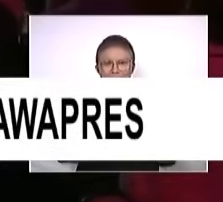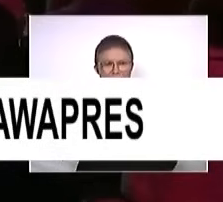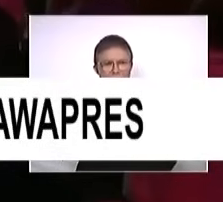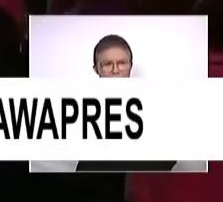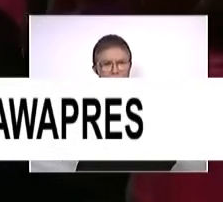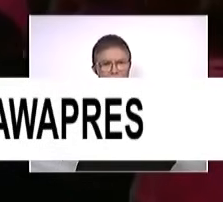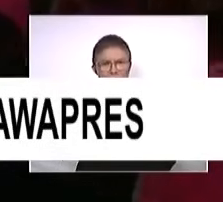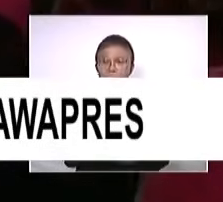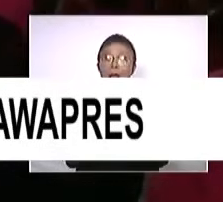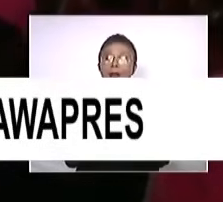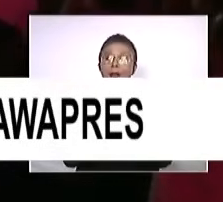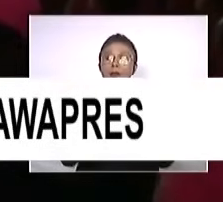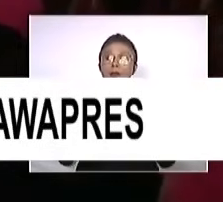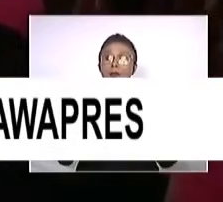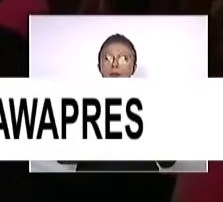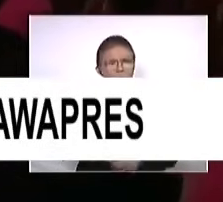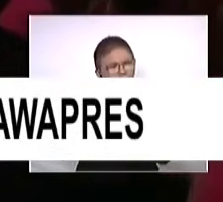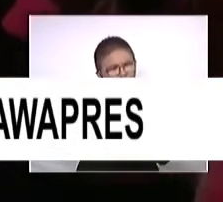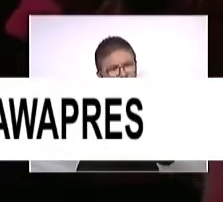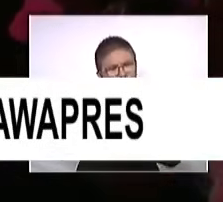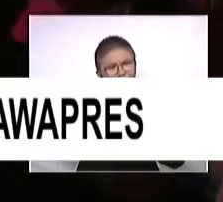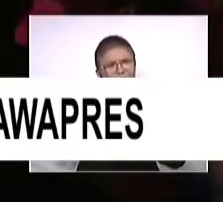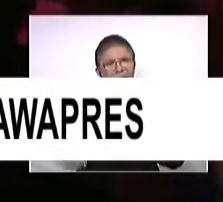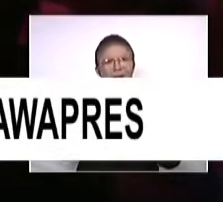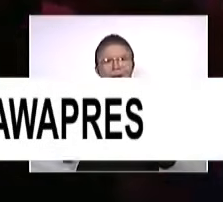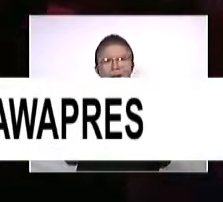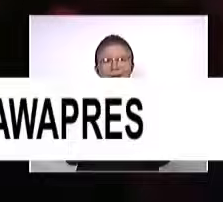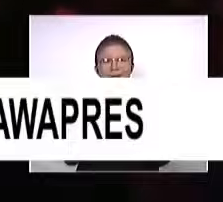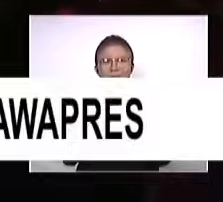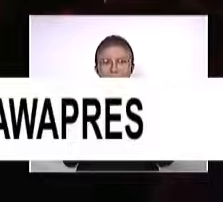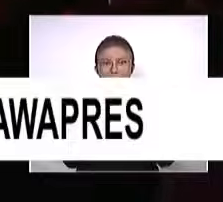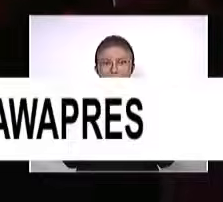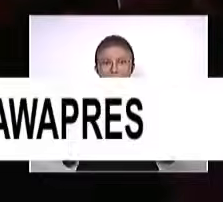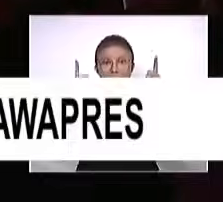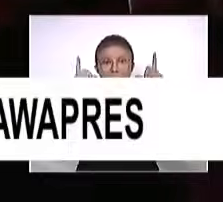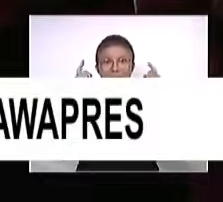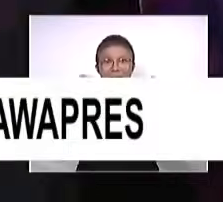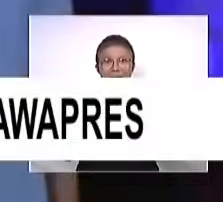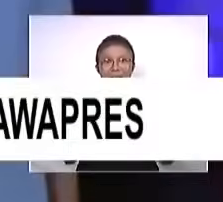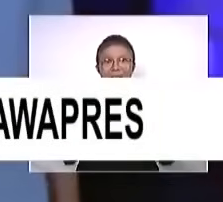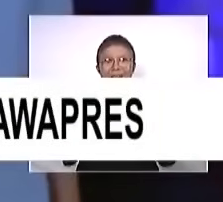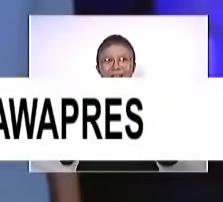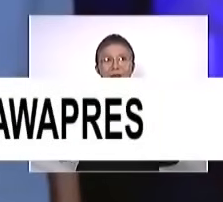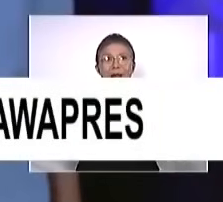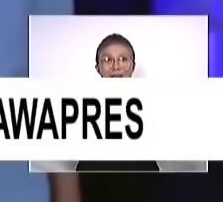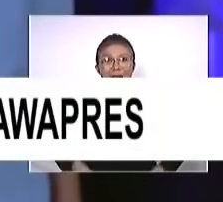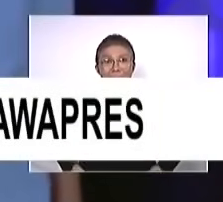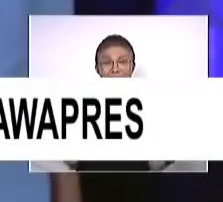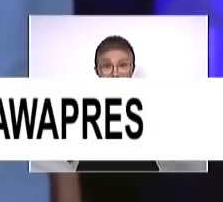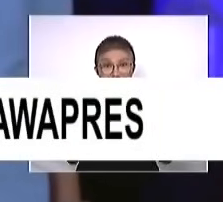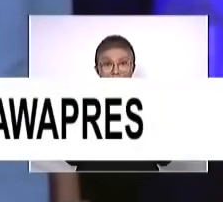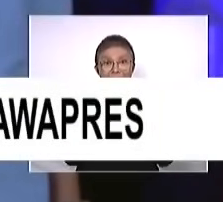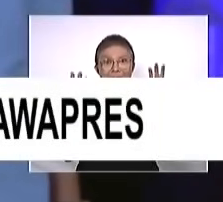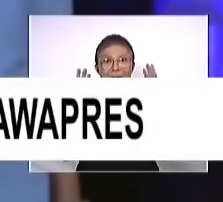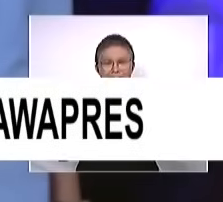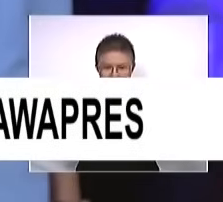substansif berbobot dan tentu tidak harus apa namanya ee ingin kalah menang dalam konteks bahwa